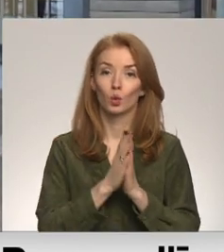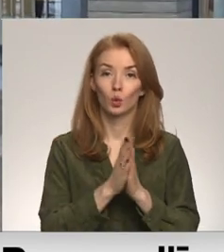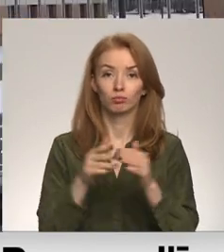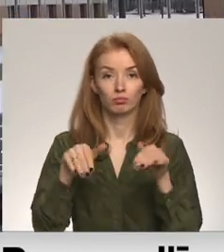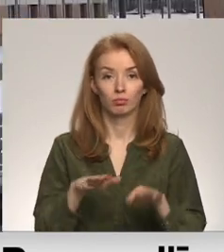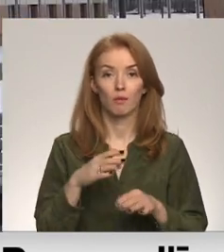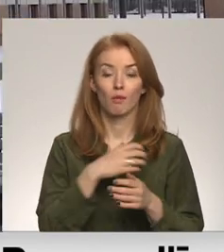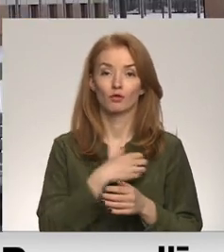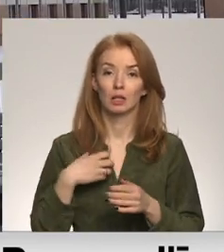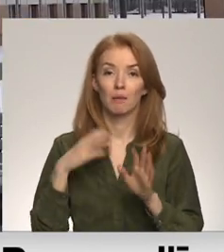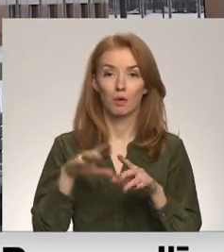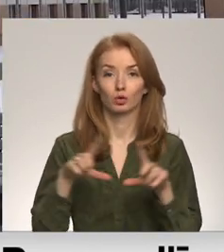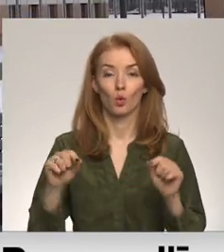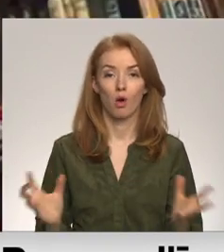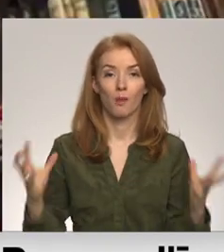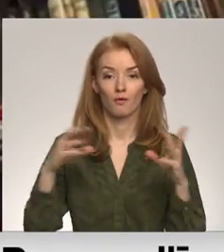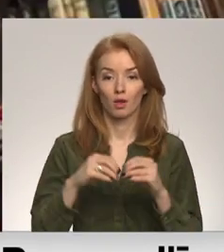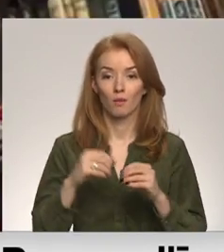par skolu apvienošanu. Vai